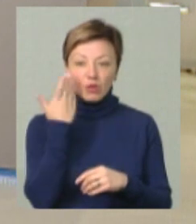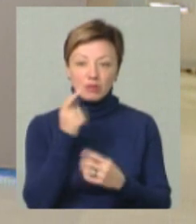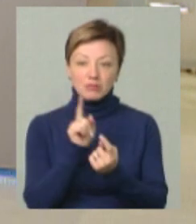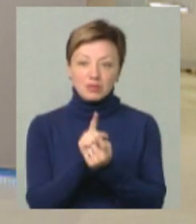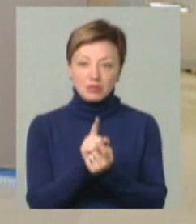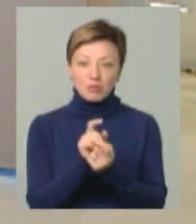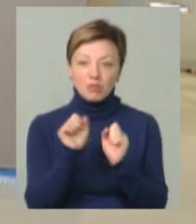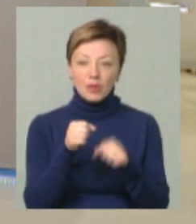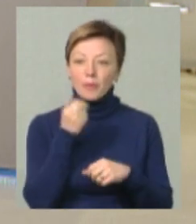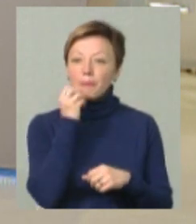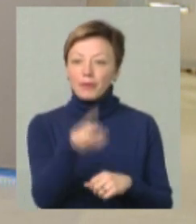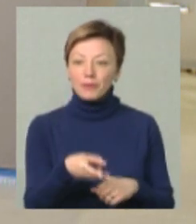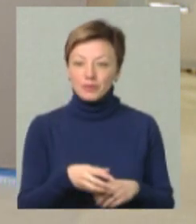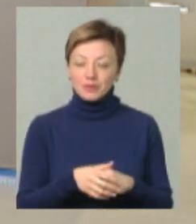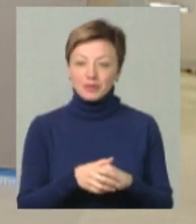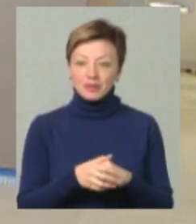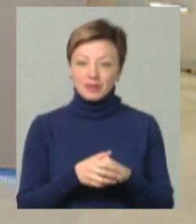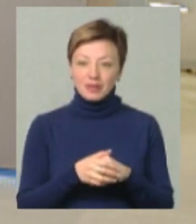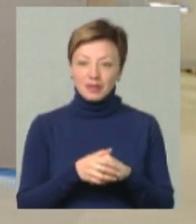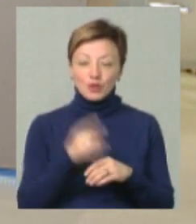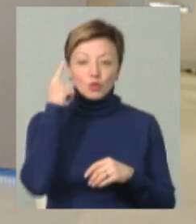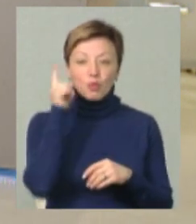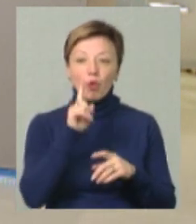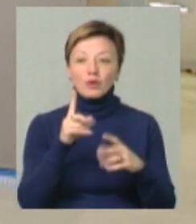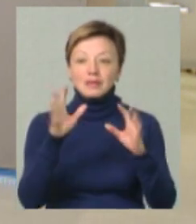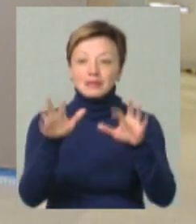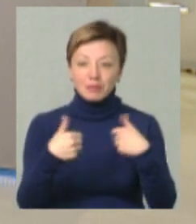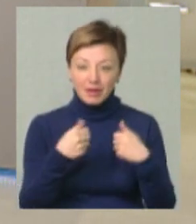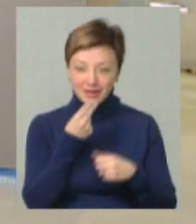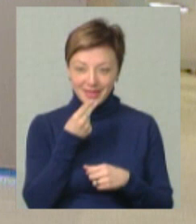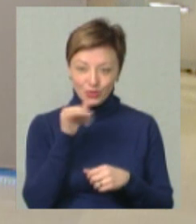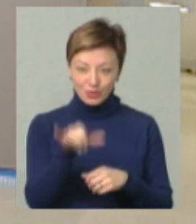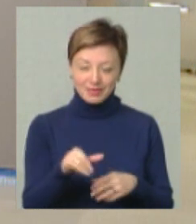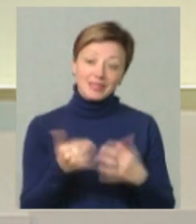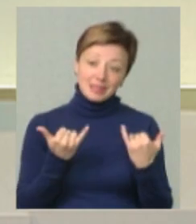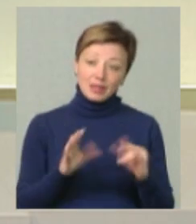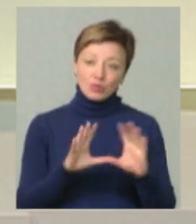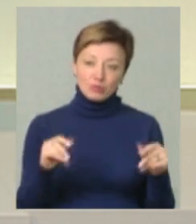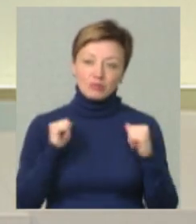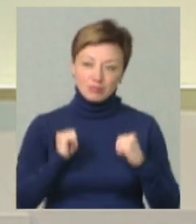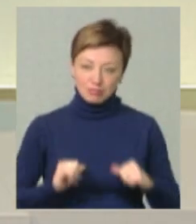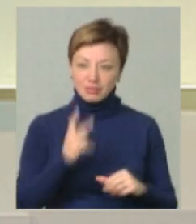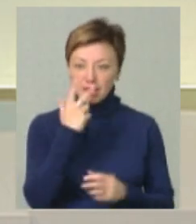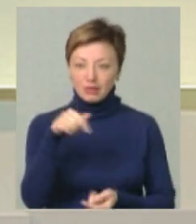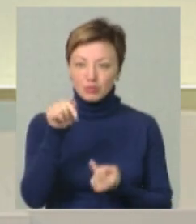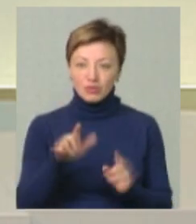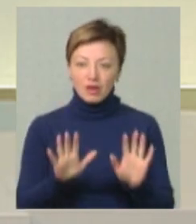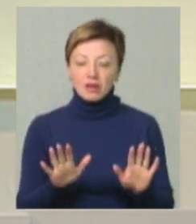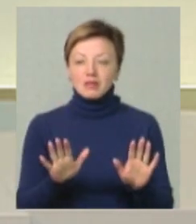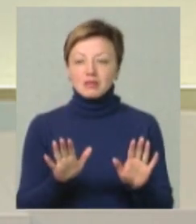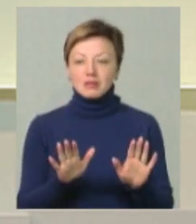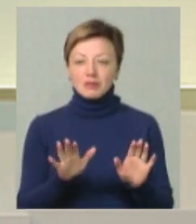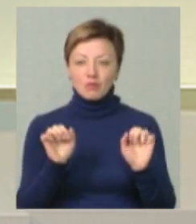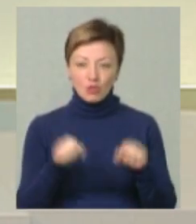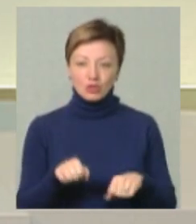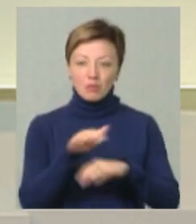підходиш, вони могли плюнути. Вони просто думали, що хочуть забрати їжу в них. Зараз вже все, вони адаптувалися, вже так само